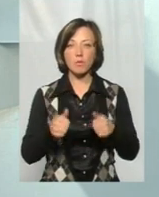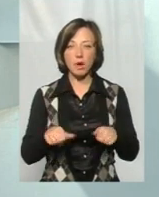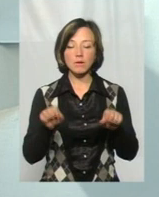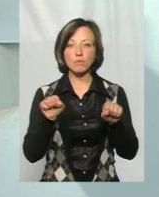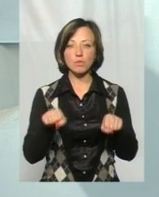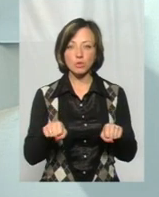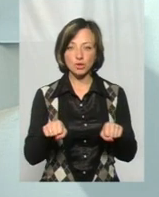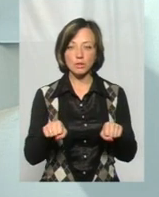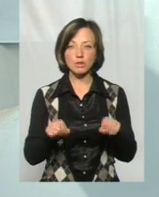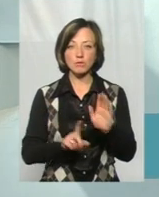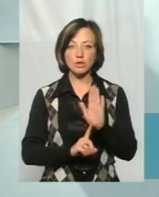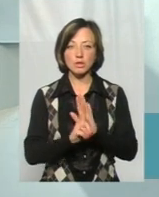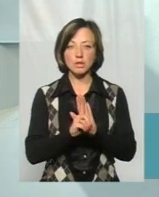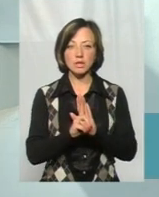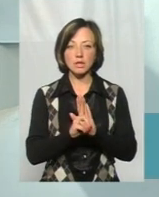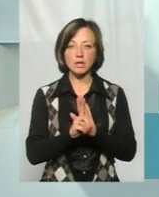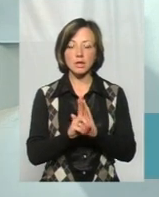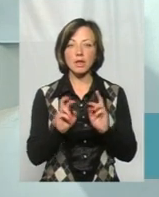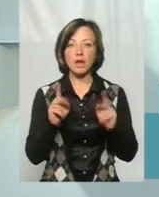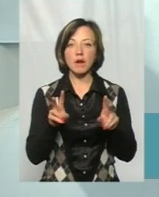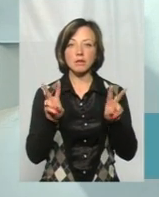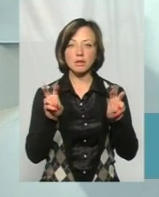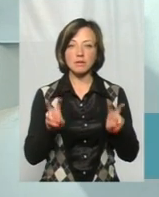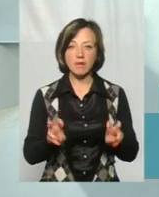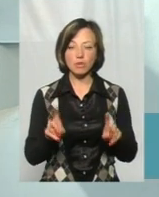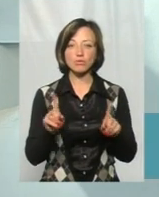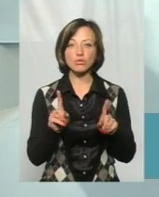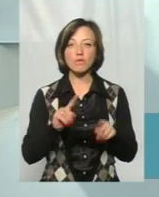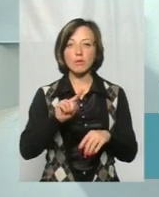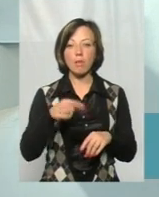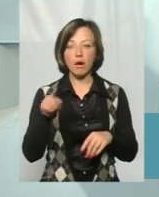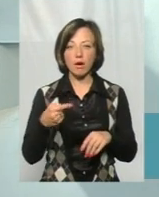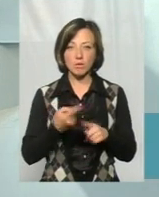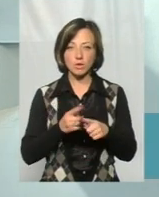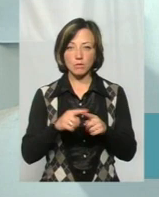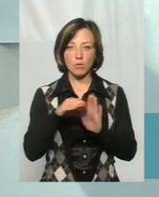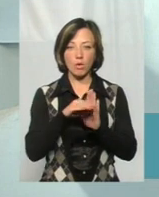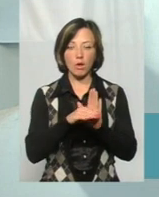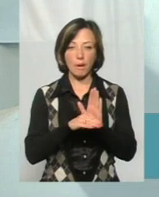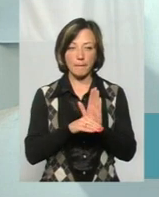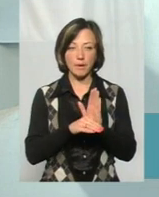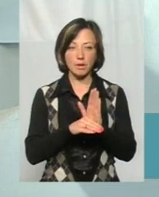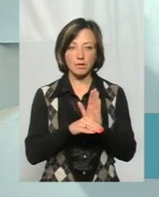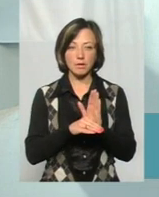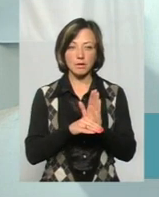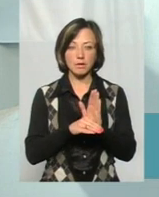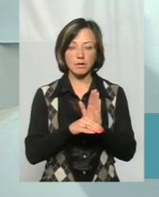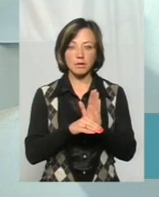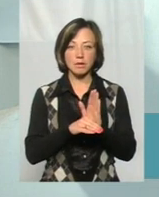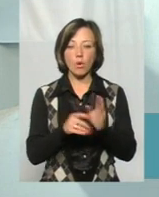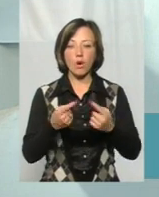можна хоча б спочатку знайти, як вони називаються і що вимагають по даних програмах